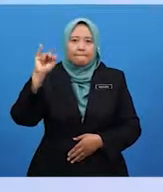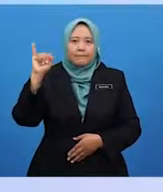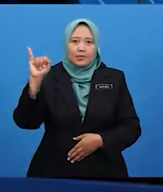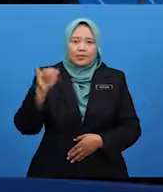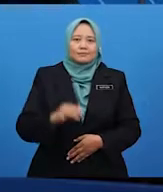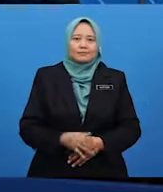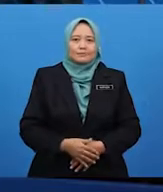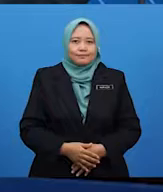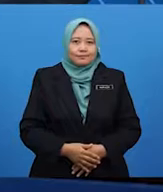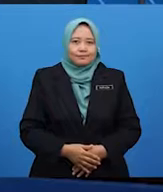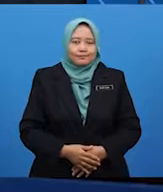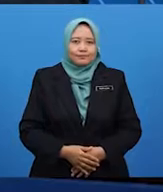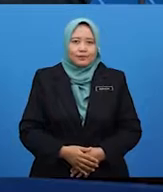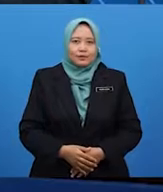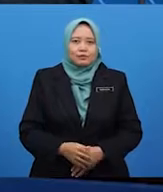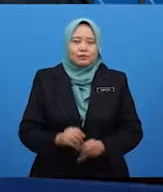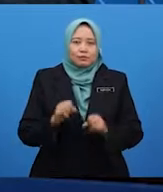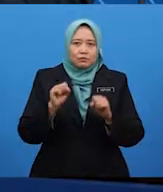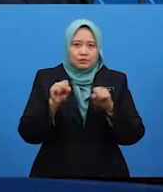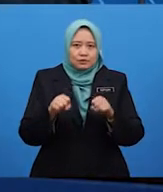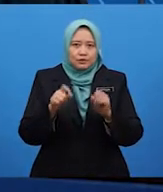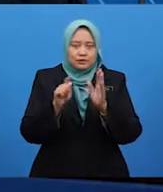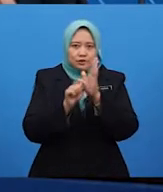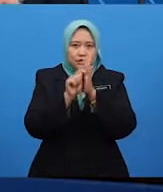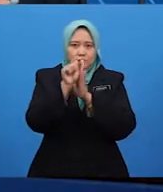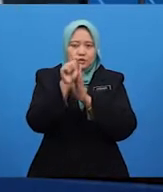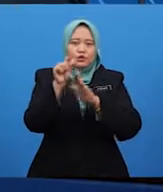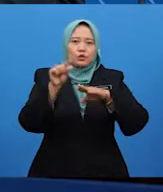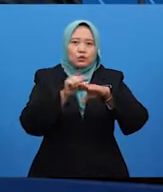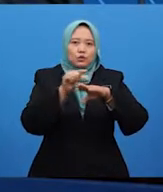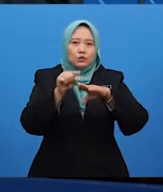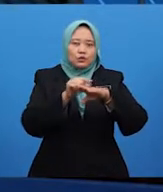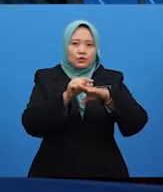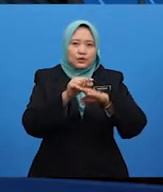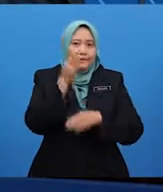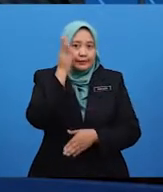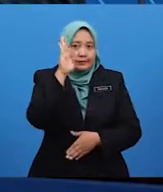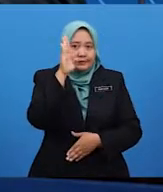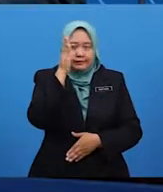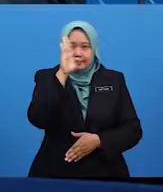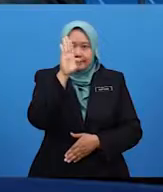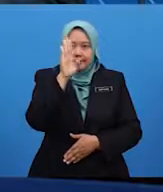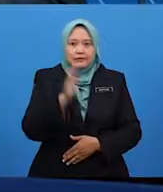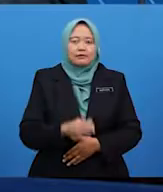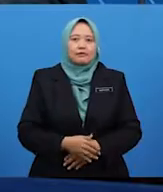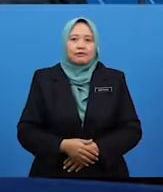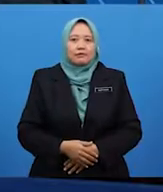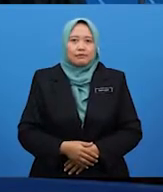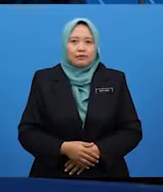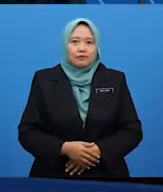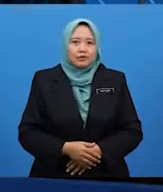menarik. Kesan pencahayaan dapat ditingkatkan juga dengan penggunaan cermin. Kalau kita tengok sekarang dalam media sosial,